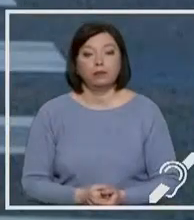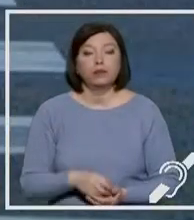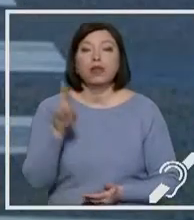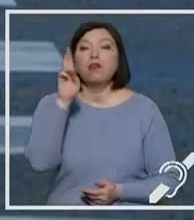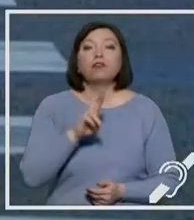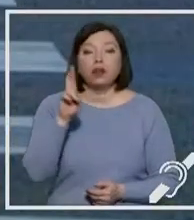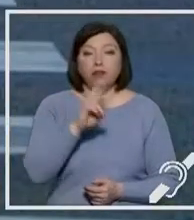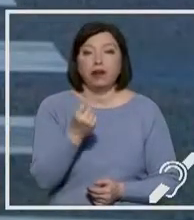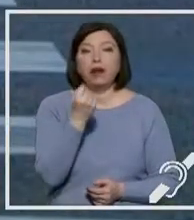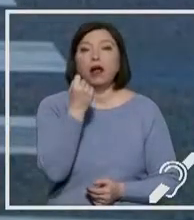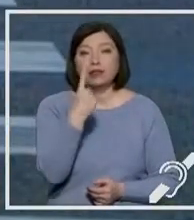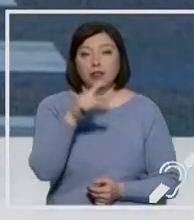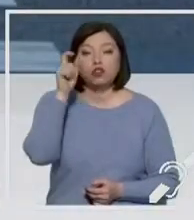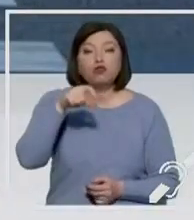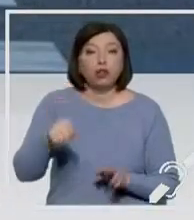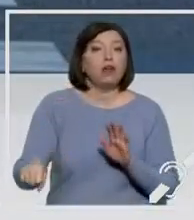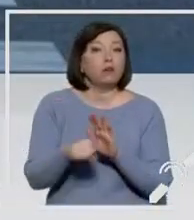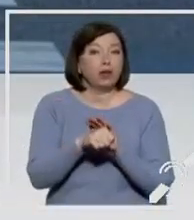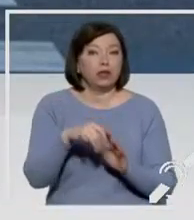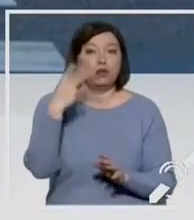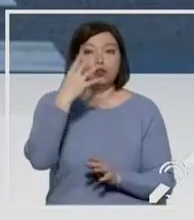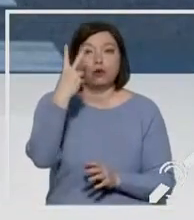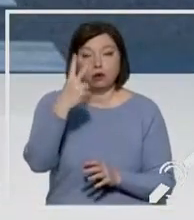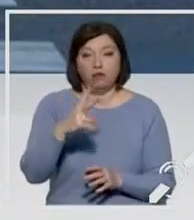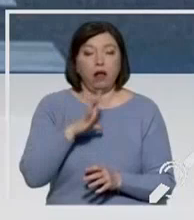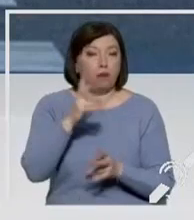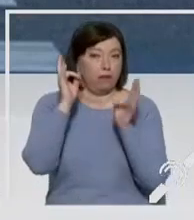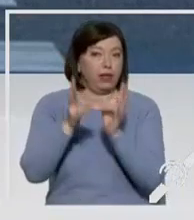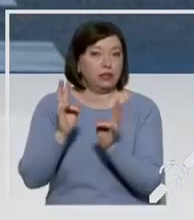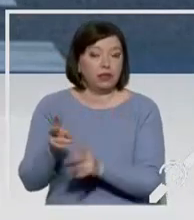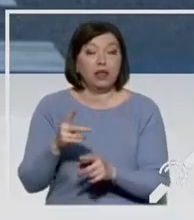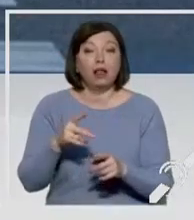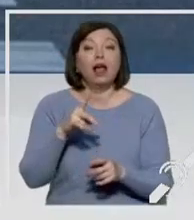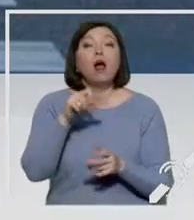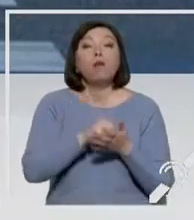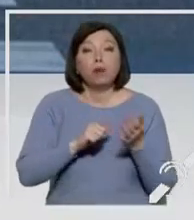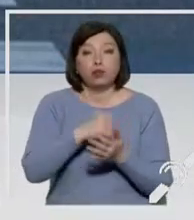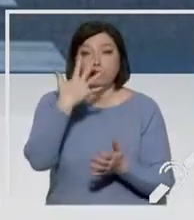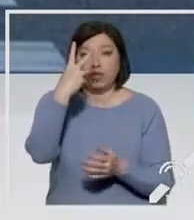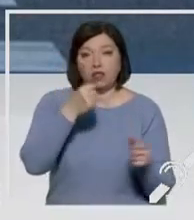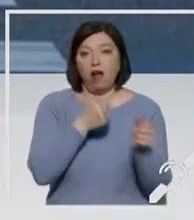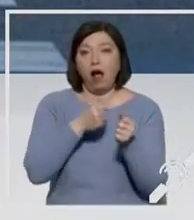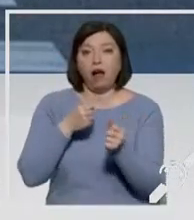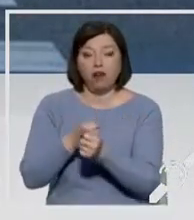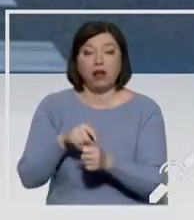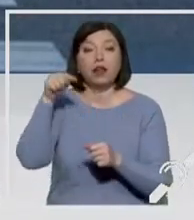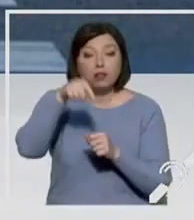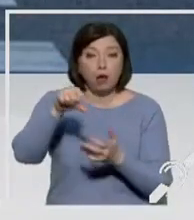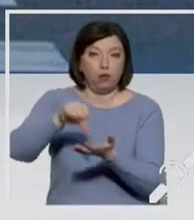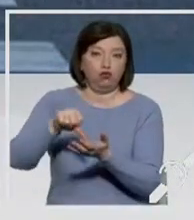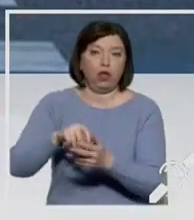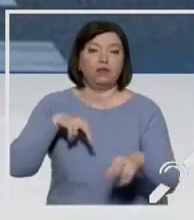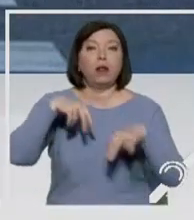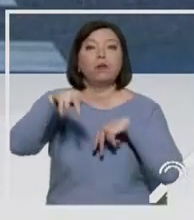luna ianuarie 11 oameni au murit și 42 au fost răniți în cele 52 de accidente rutiere cu implicarea pietonilor